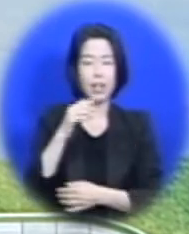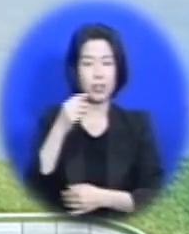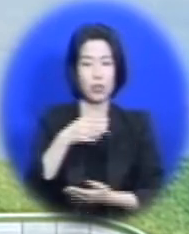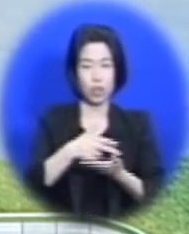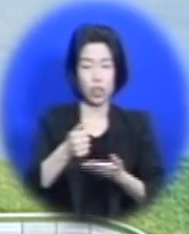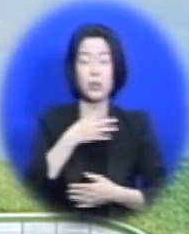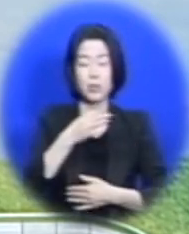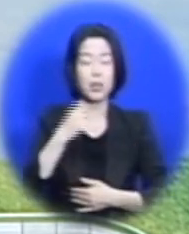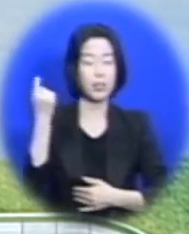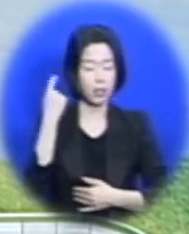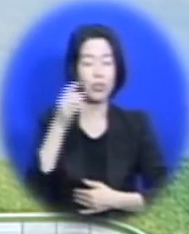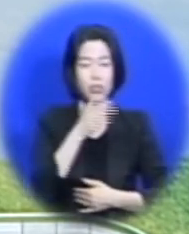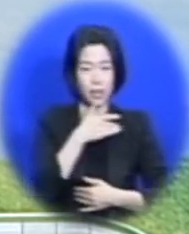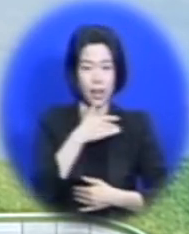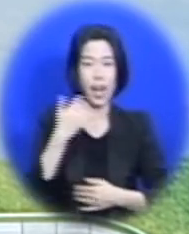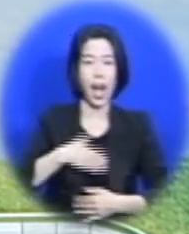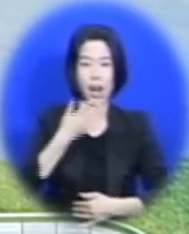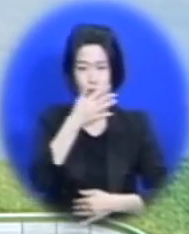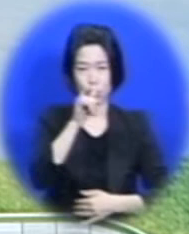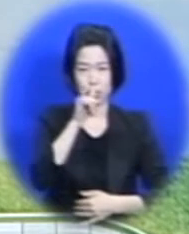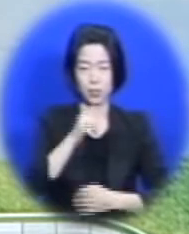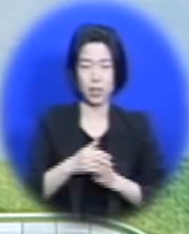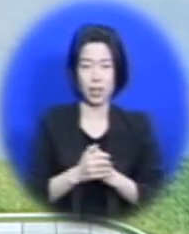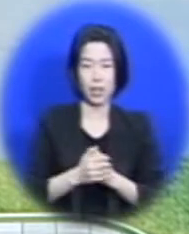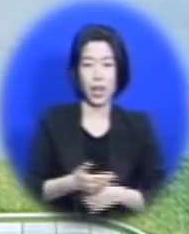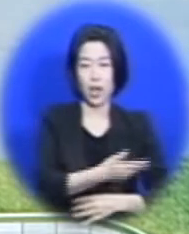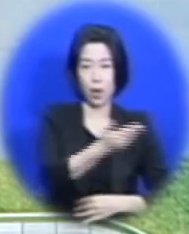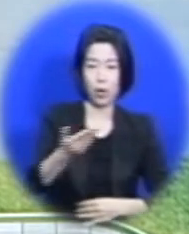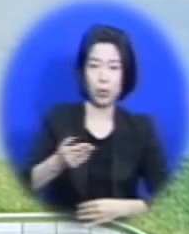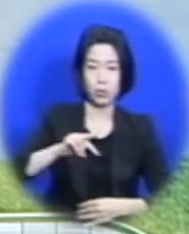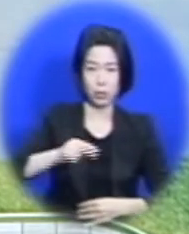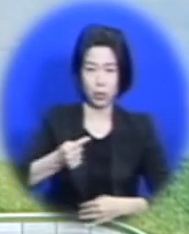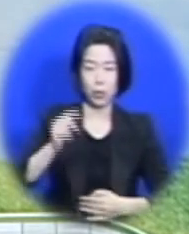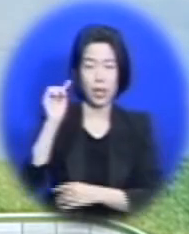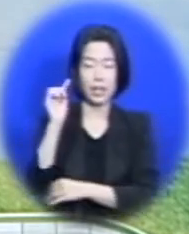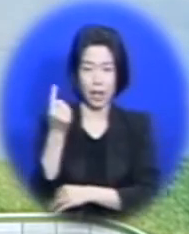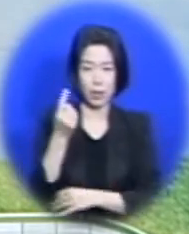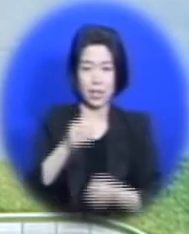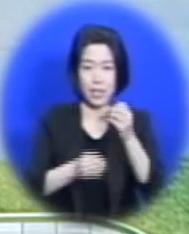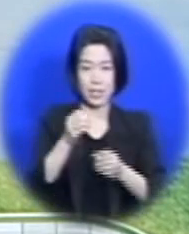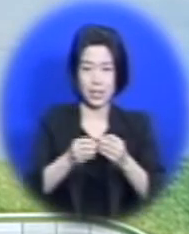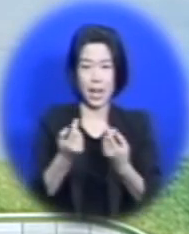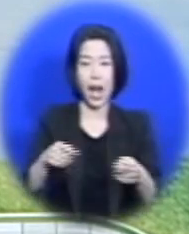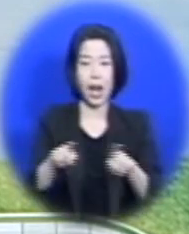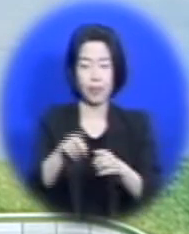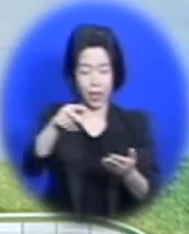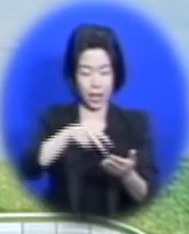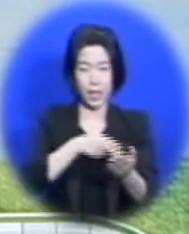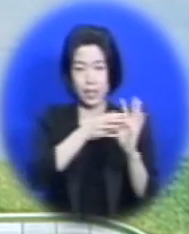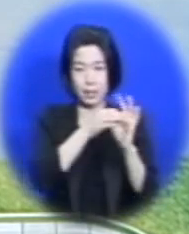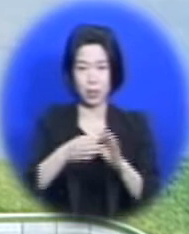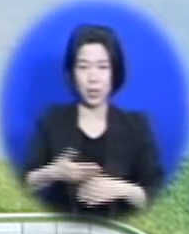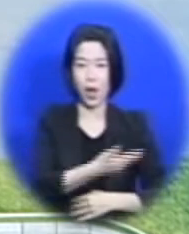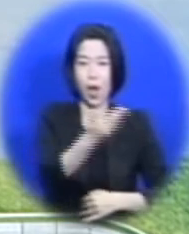들었구나 하는 것을 알게 됩니다. 그래서 여러분들도 다윗의 시를 같이 읽으면서